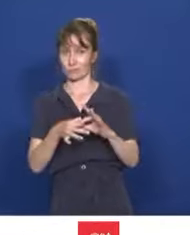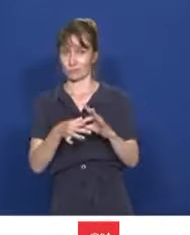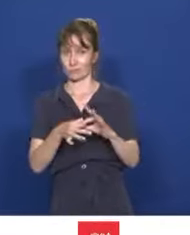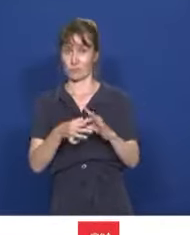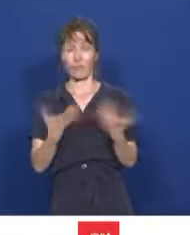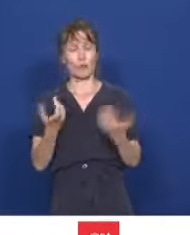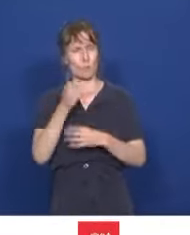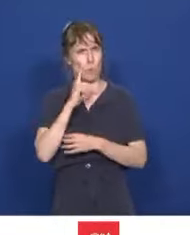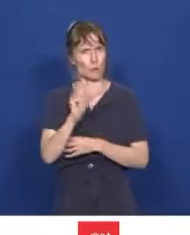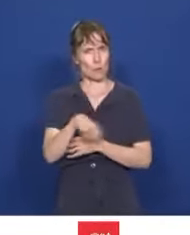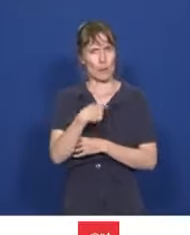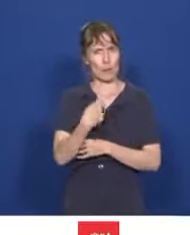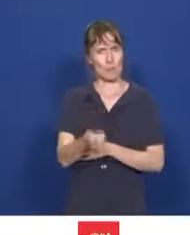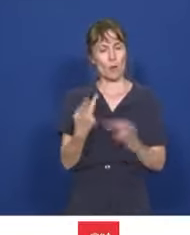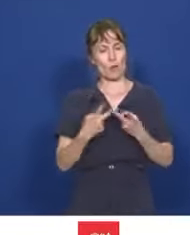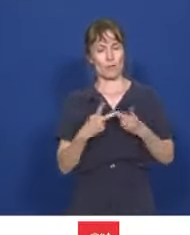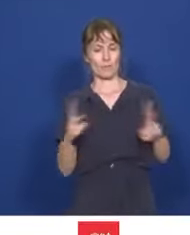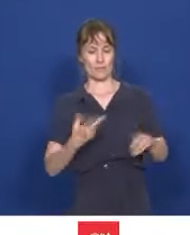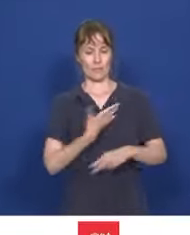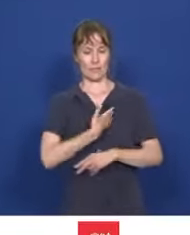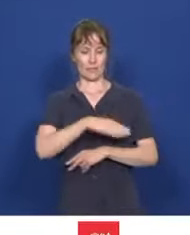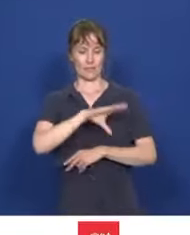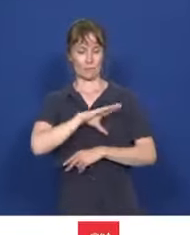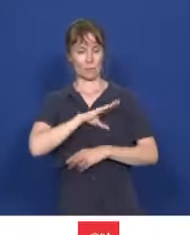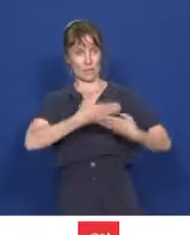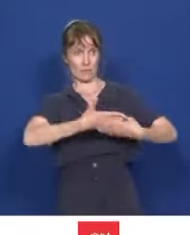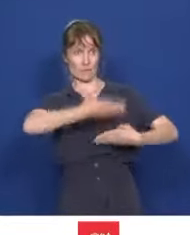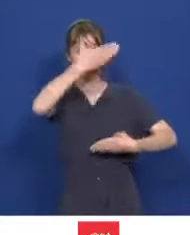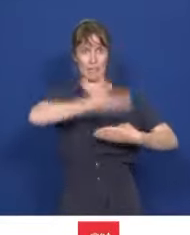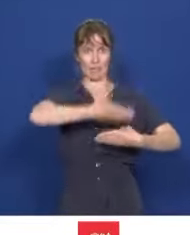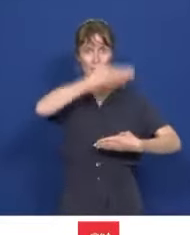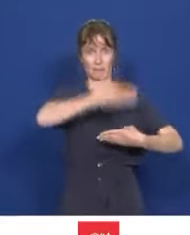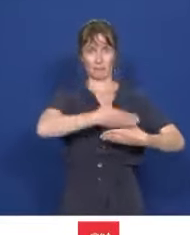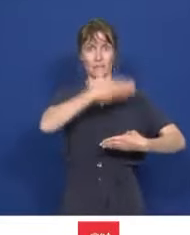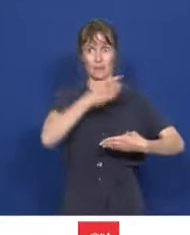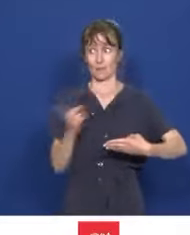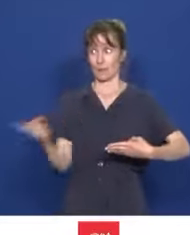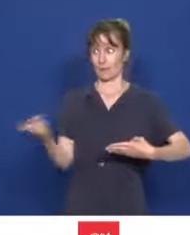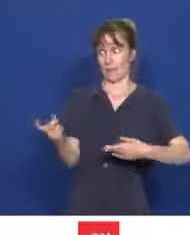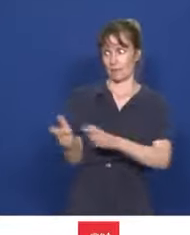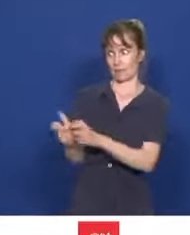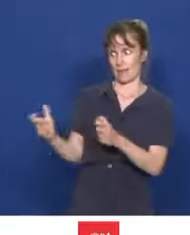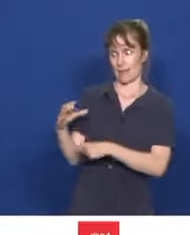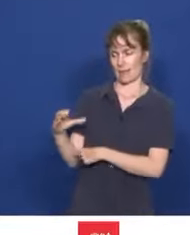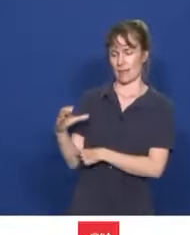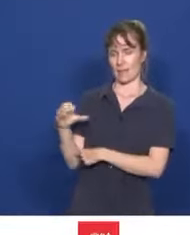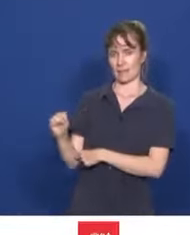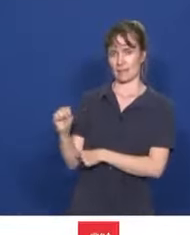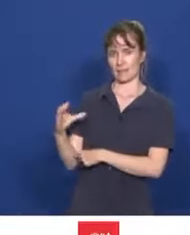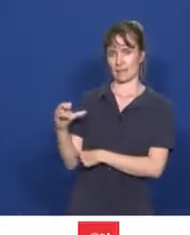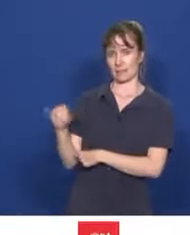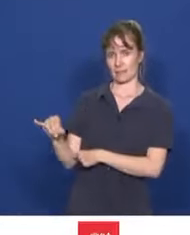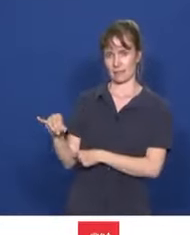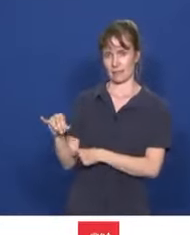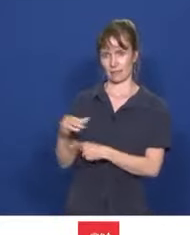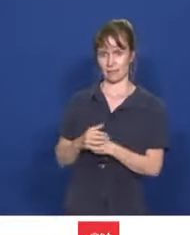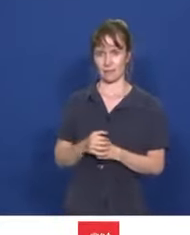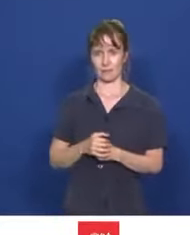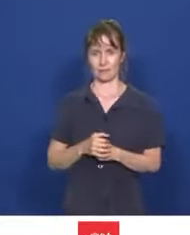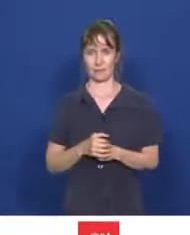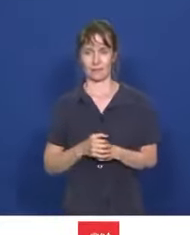bâtiments édifiés par cette SCI qu'elle loue afin de les rentabiliser. Sur les 10 065 mètres